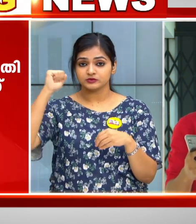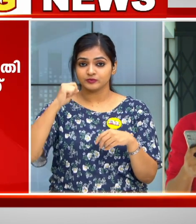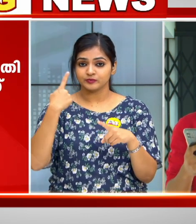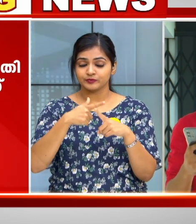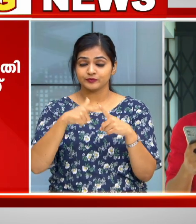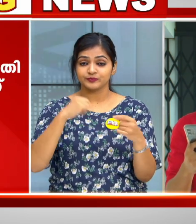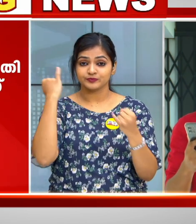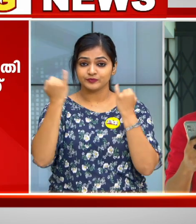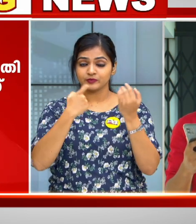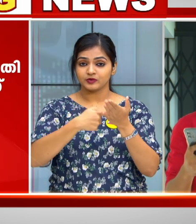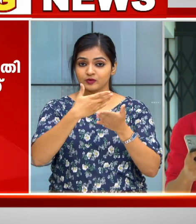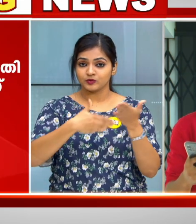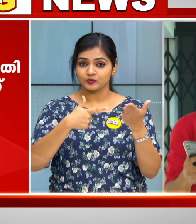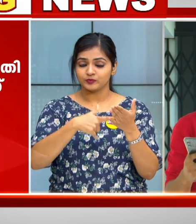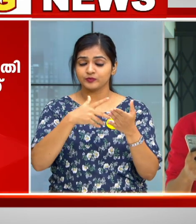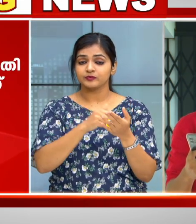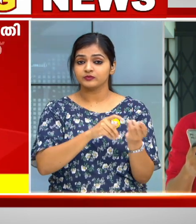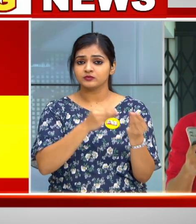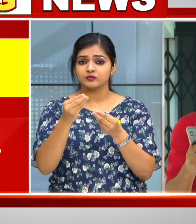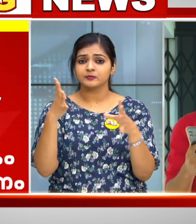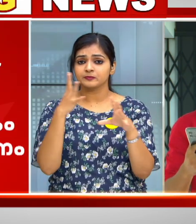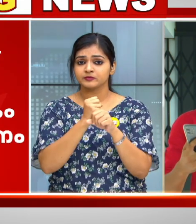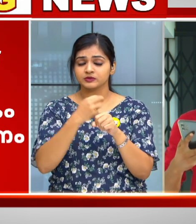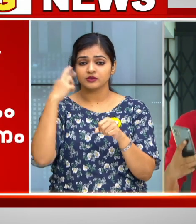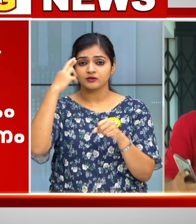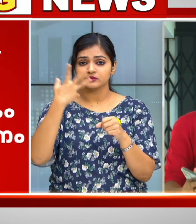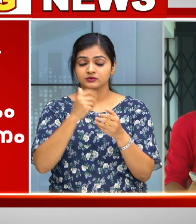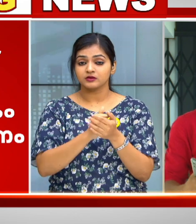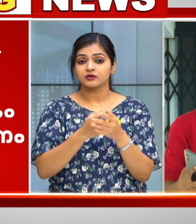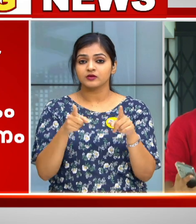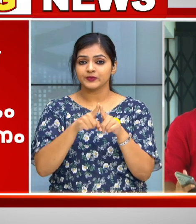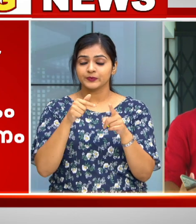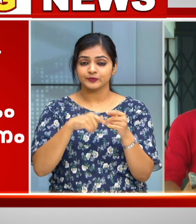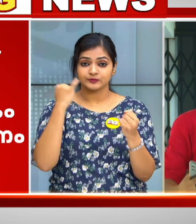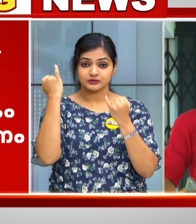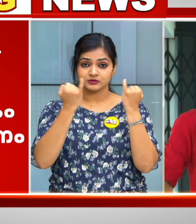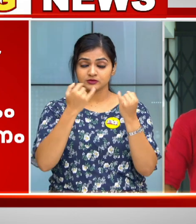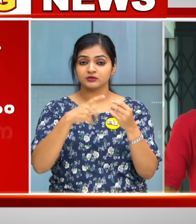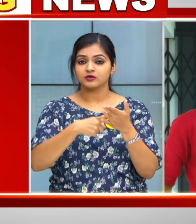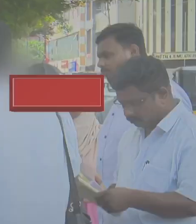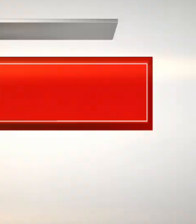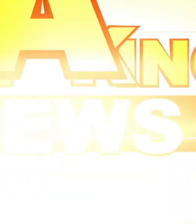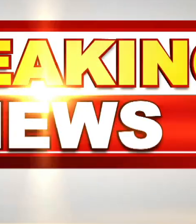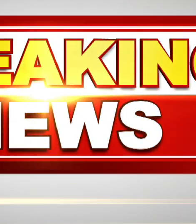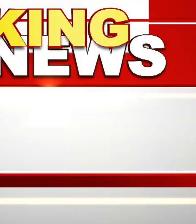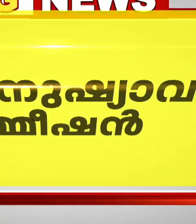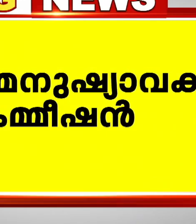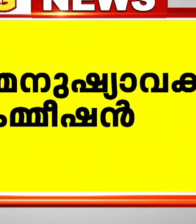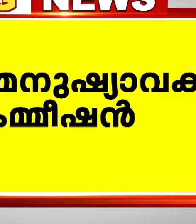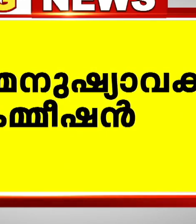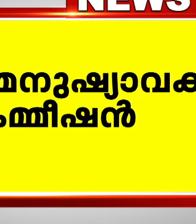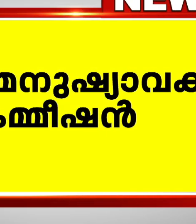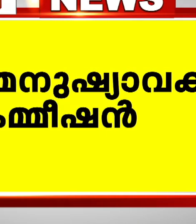അന്വേഷണ റിപ്പോർട്ട് കൈമാറാത്തതുമായി ബന്ധപ്പെട്ട സംഭവത്തിലും അന്വേഷണം നടത്തി റിപ്പോർട്ട് കൈമാറണമെന്നാണ് ഇപ്പോൾ